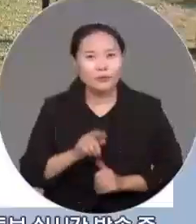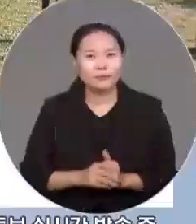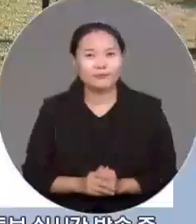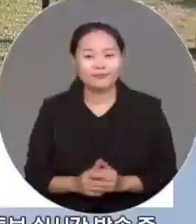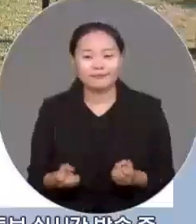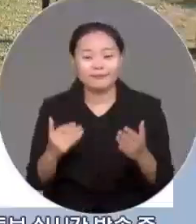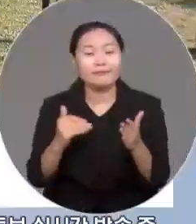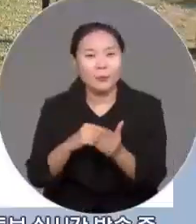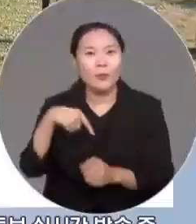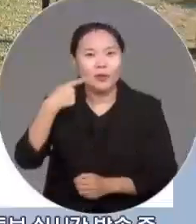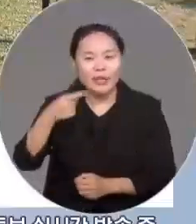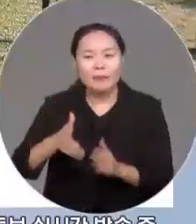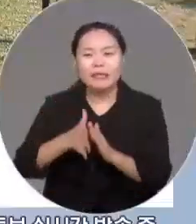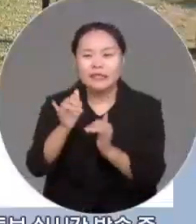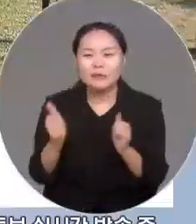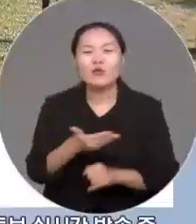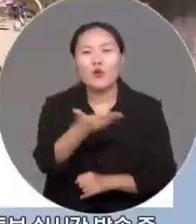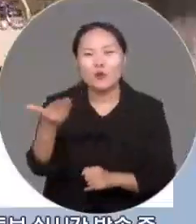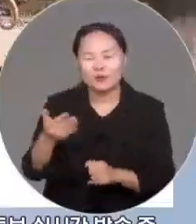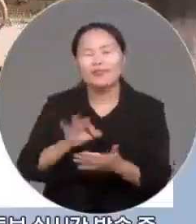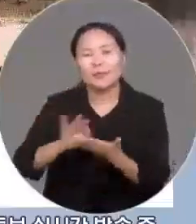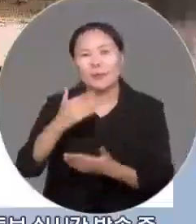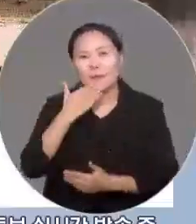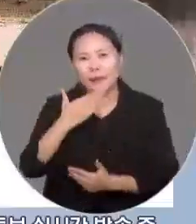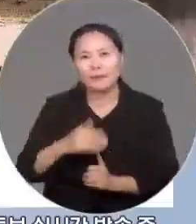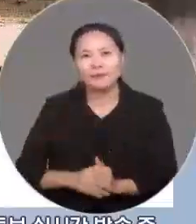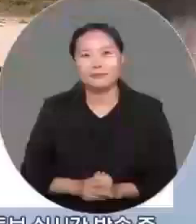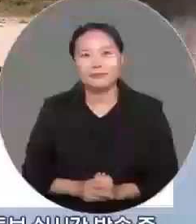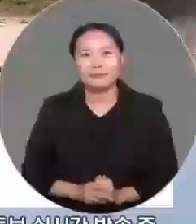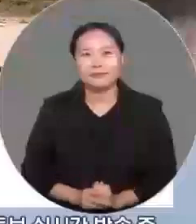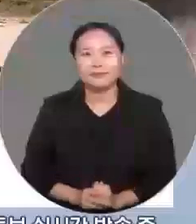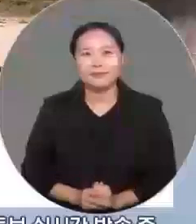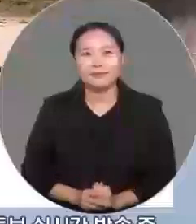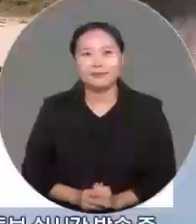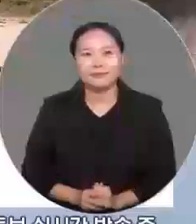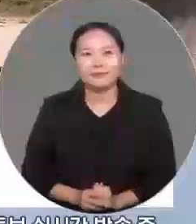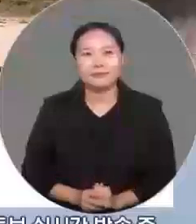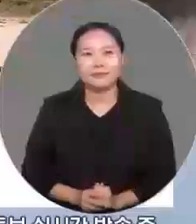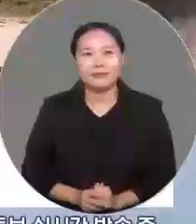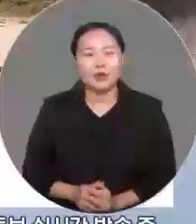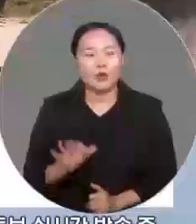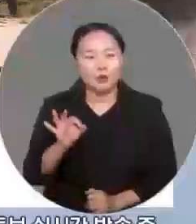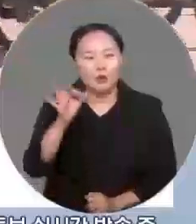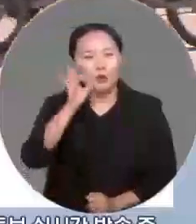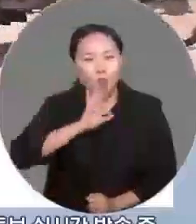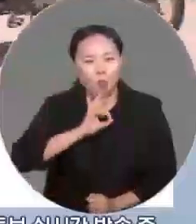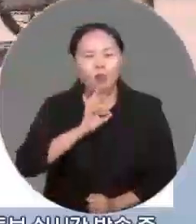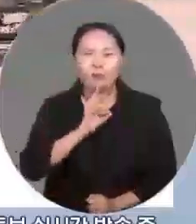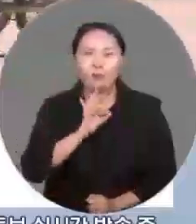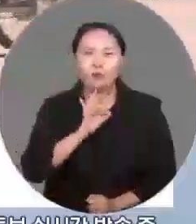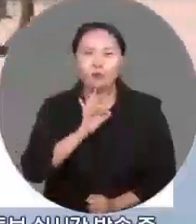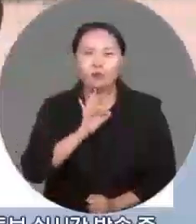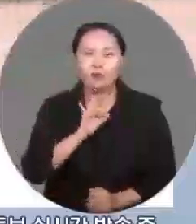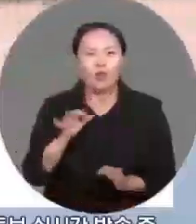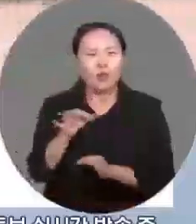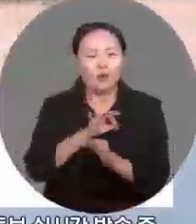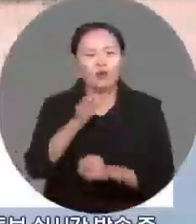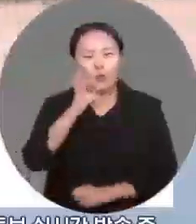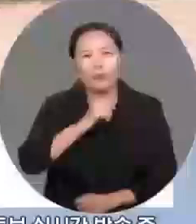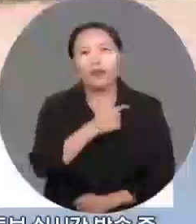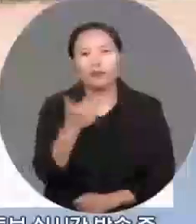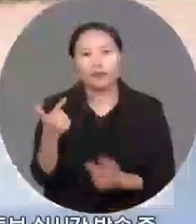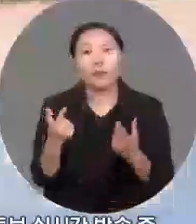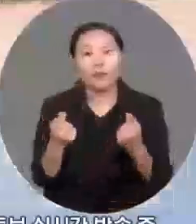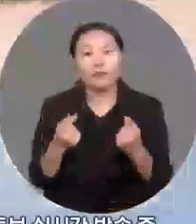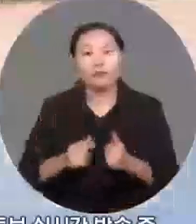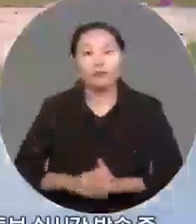행사 끝나면 시민들 품으로 바로 돌아가는 겁니다. 그래서 이용 측면을 보더라도 굉장히 효율적일 것이다.